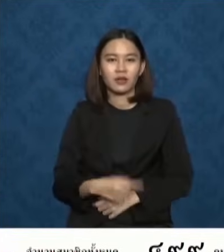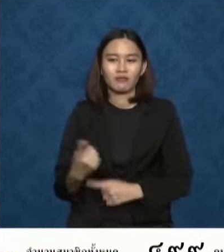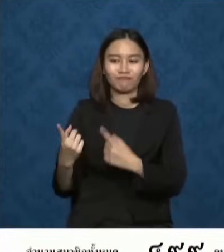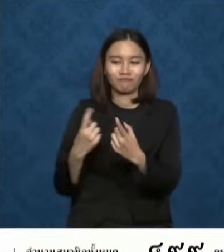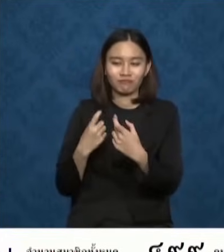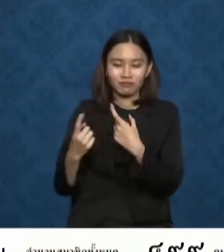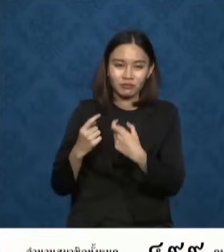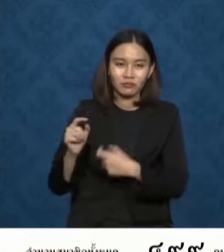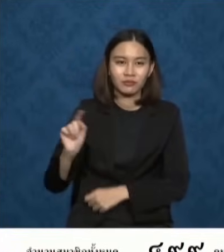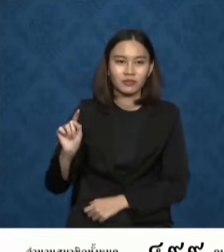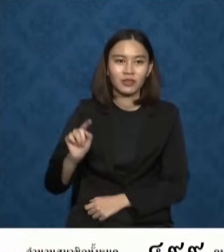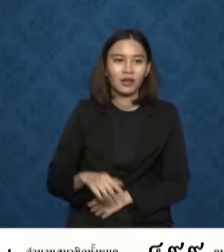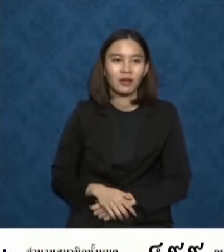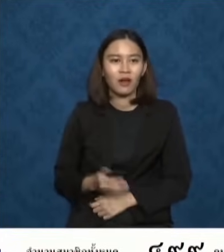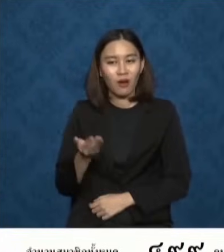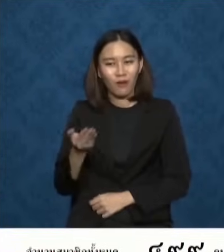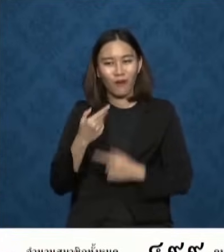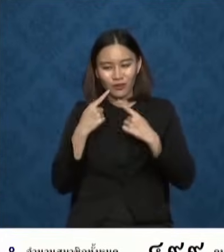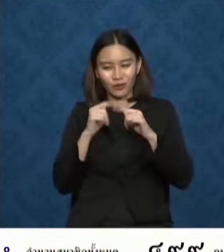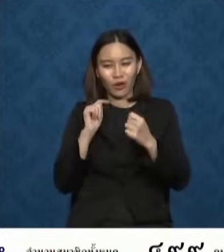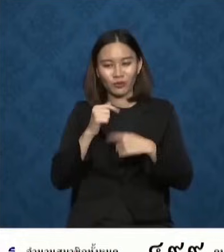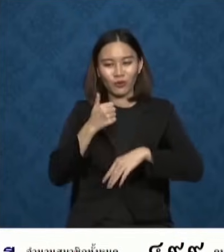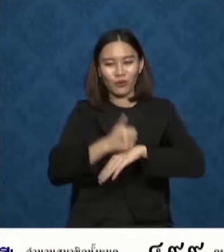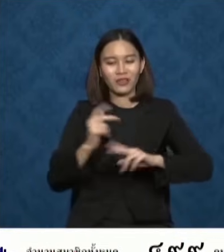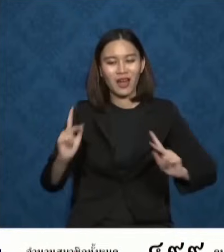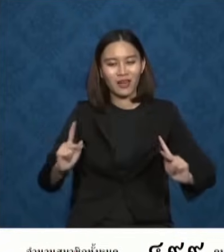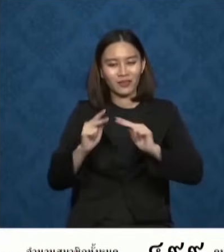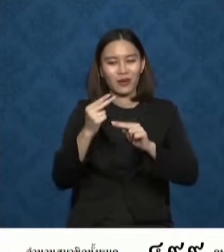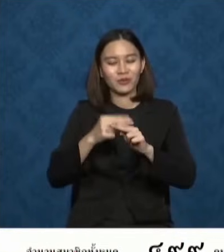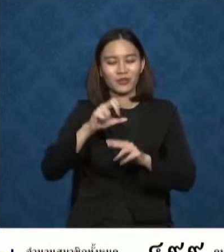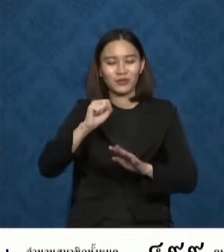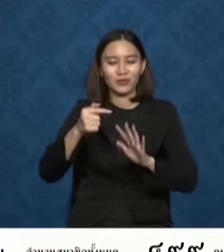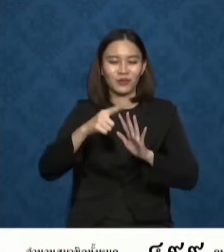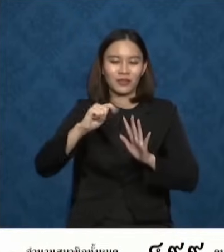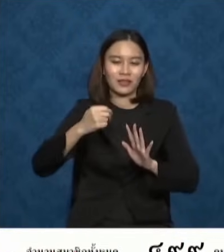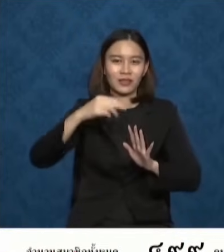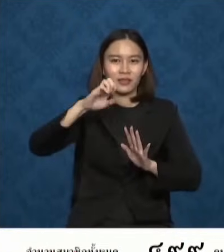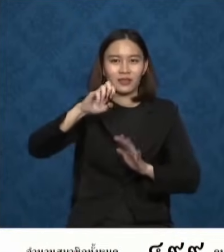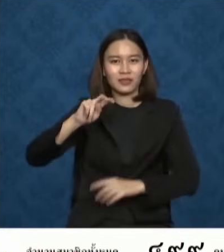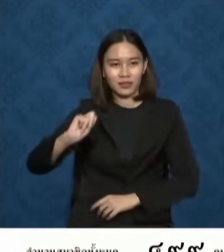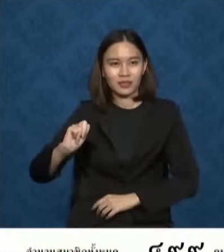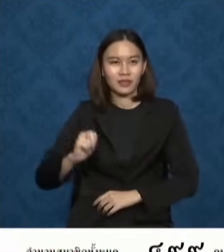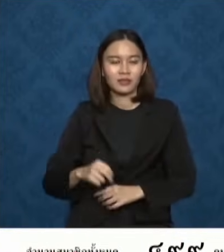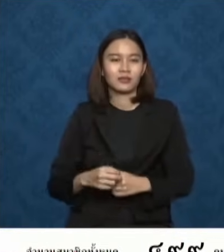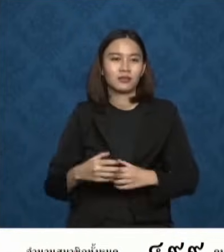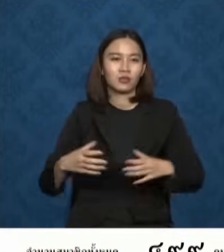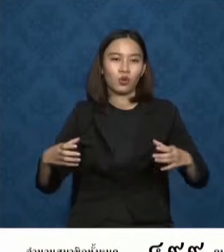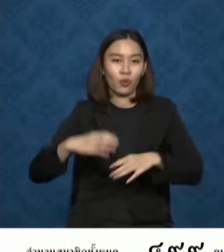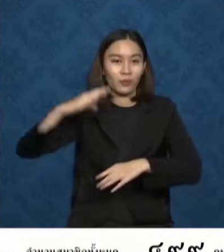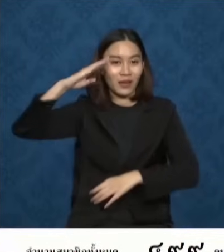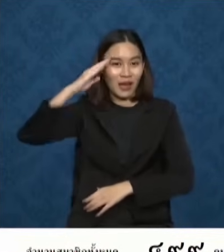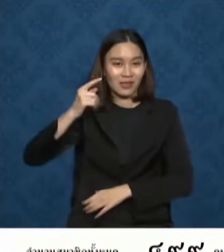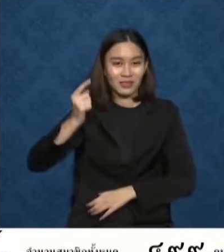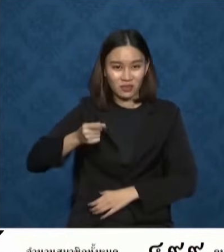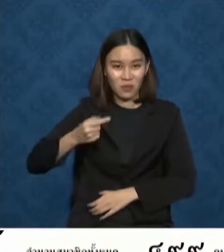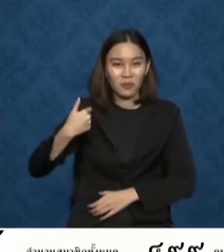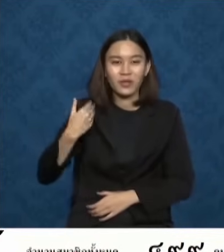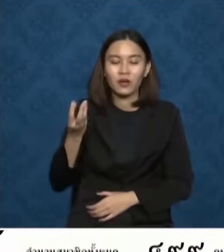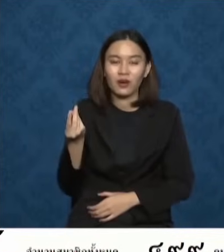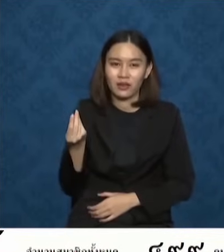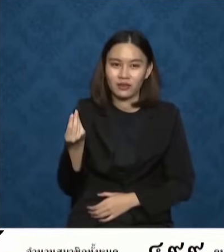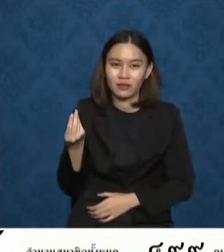ามต่อว่าขอคำตอบจากรัฐมนตรีกลาโหมชื่อสุทินหน่อยว่ากำลังพลจริงๆจำเป็นต้องมีเท่า